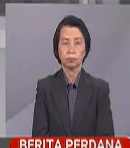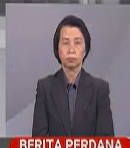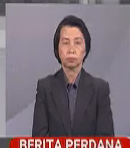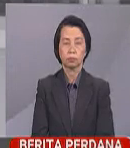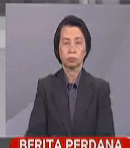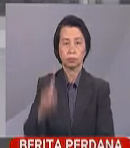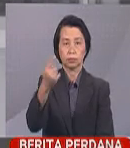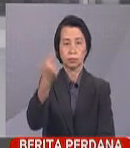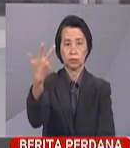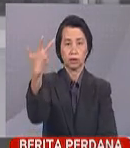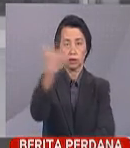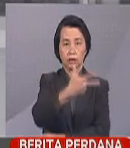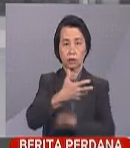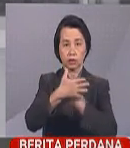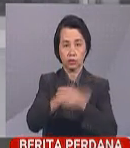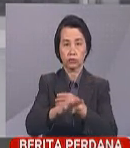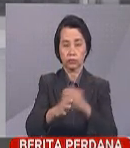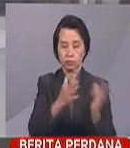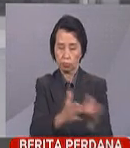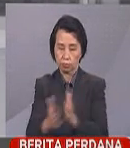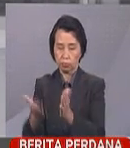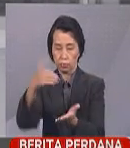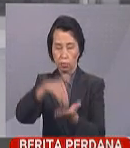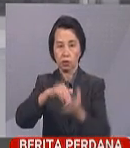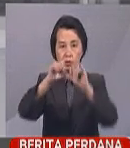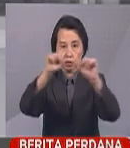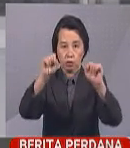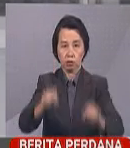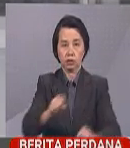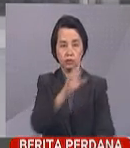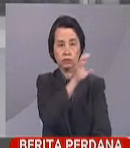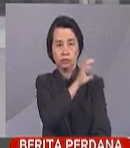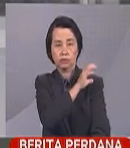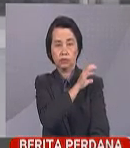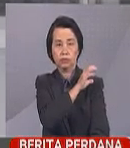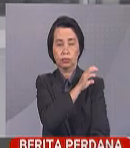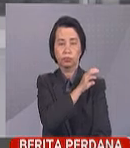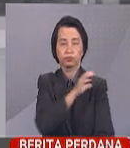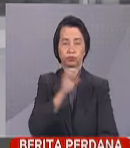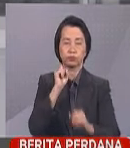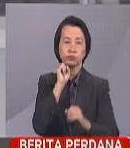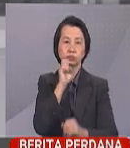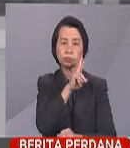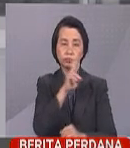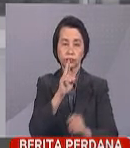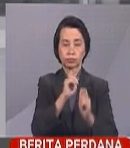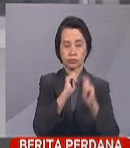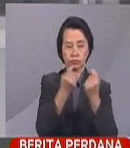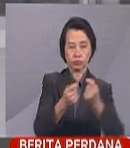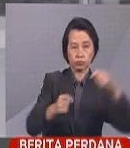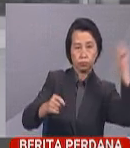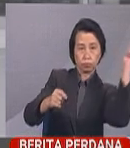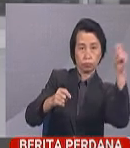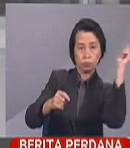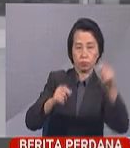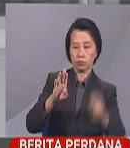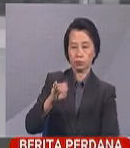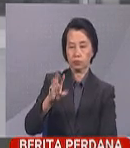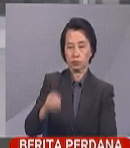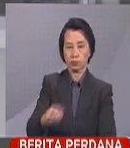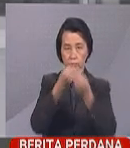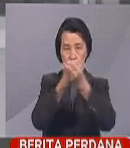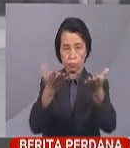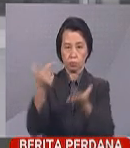Hai ph-nya 3 hari selepas penstrukturan semula sistem kejurlat Ihan pasukan sini aku satuan tidak Minten Malaysia biem